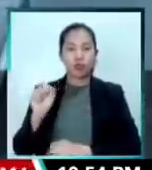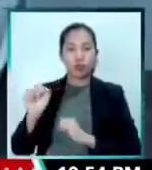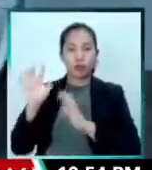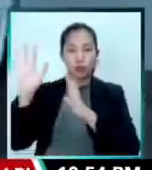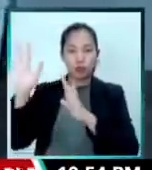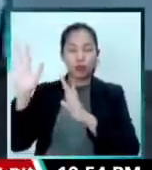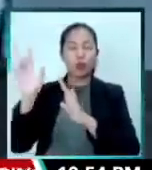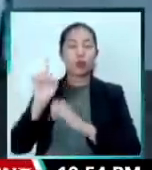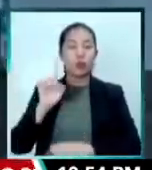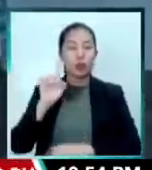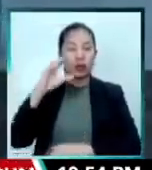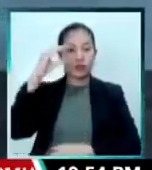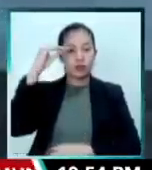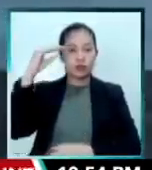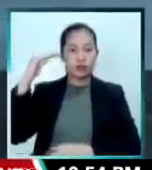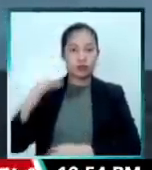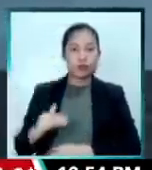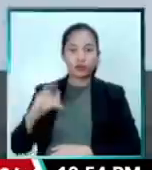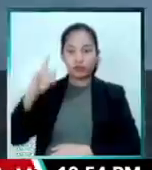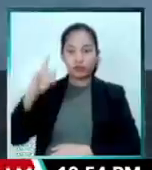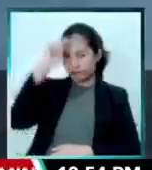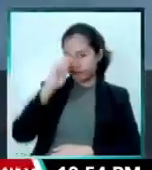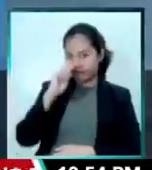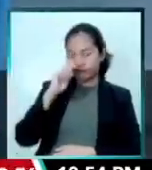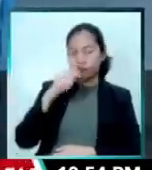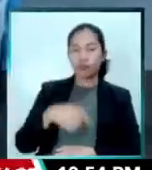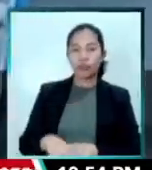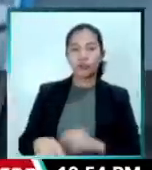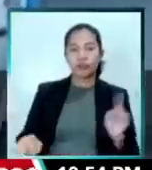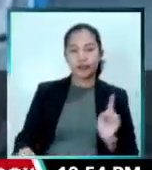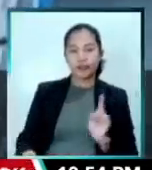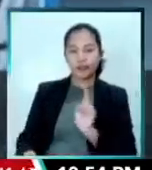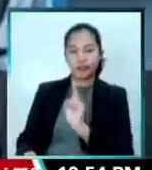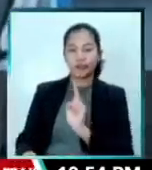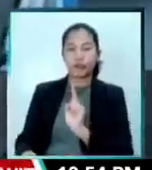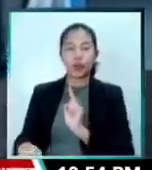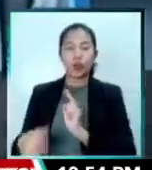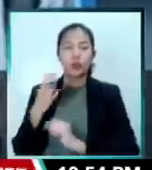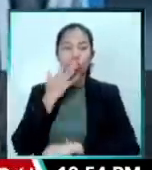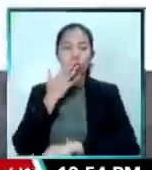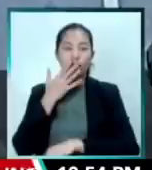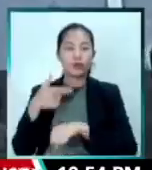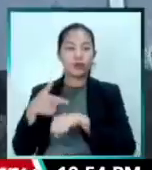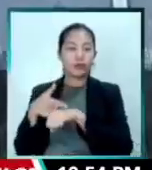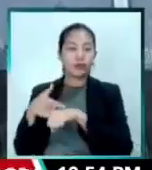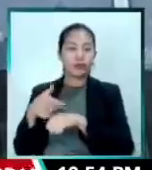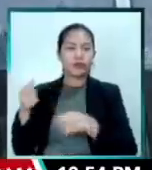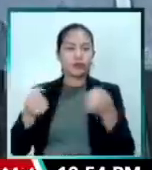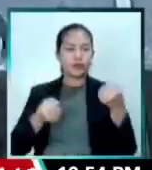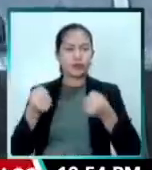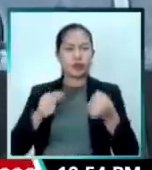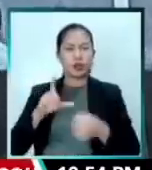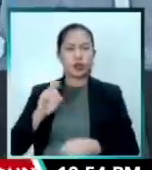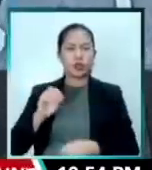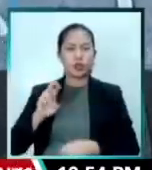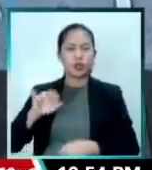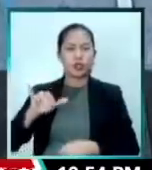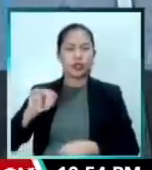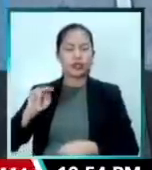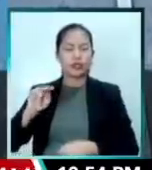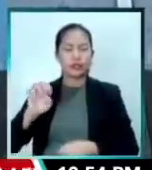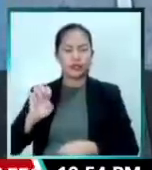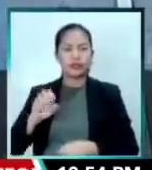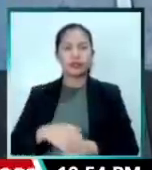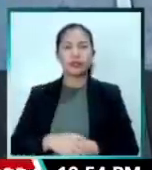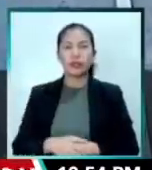batang nakasombrero ang kulay gray na kotseng ito na minamaneho ni Lorraine Pangilinan. Ayon sa mga opisyal ng lungsod, ang